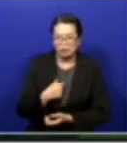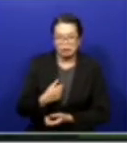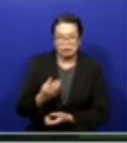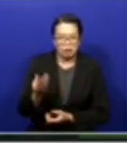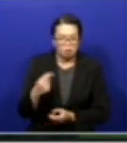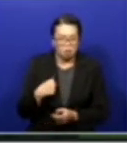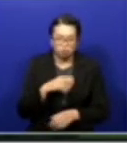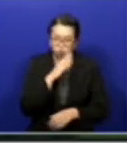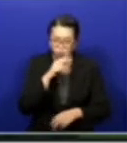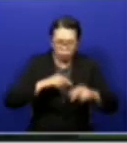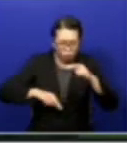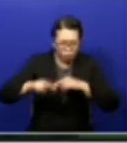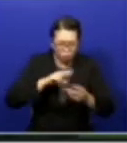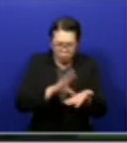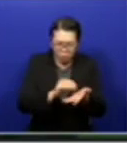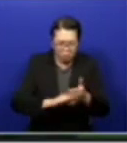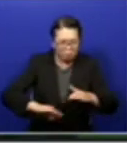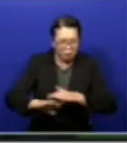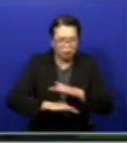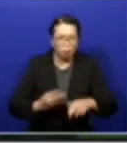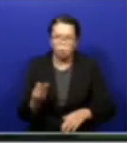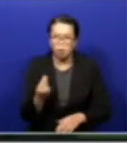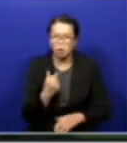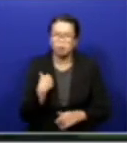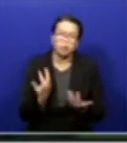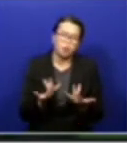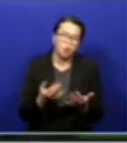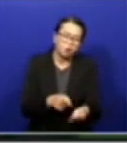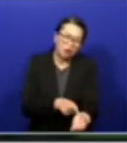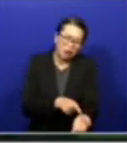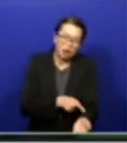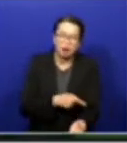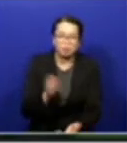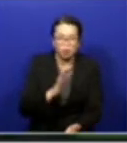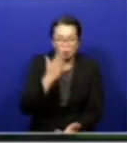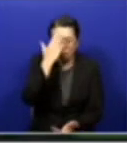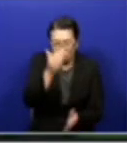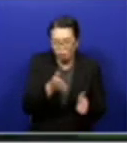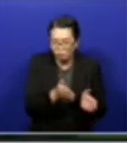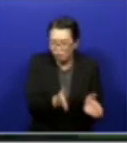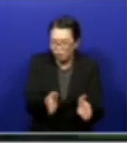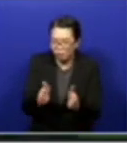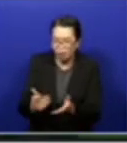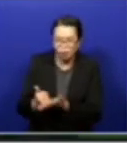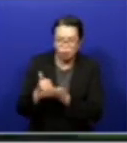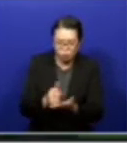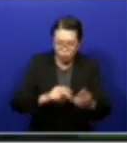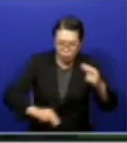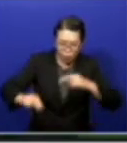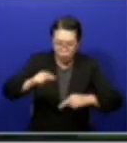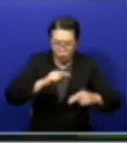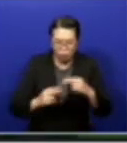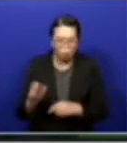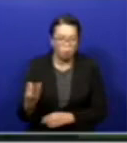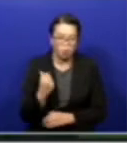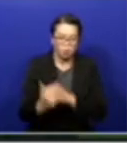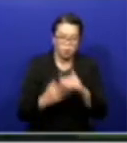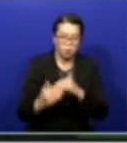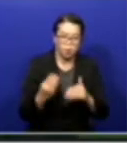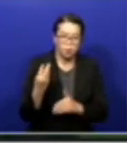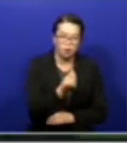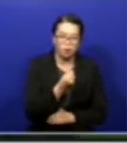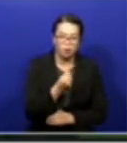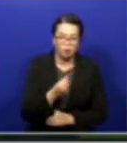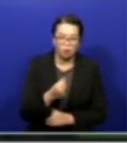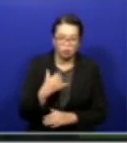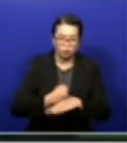ขึ้นการรวบรวมหลักฐานจะได้มีหลายฝ่ายช่วยกันดูผมเห็นด้วยฮะในข้อนี้ข้อต่อไ